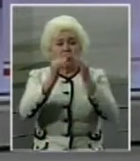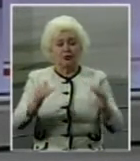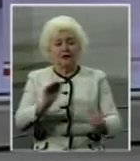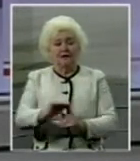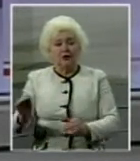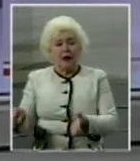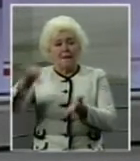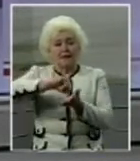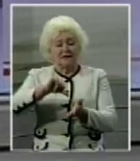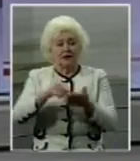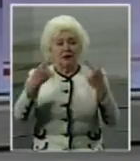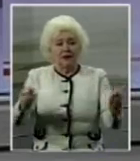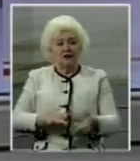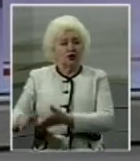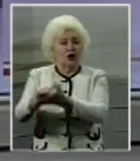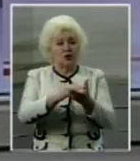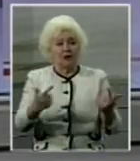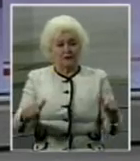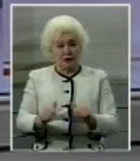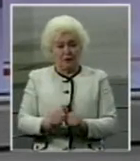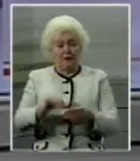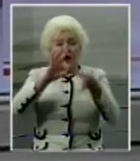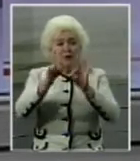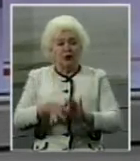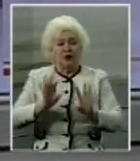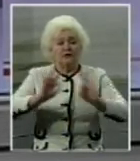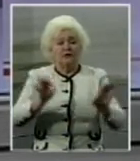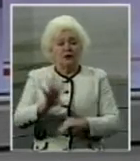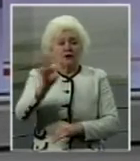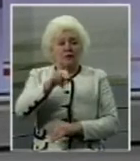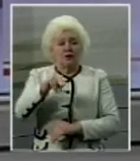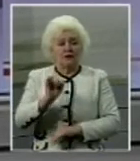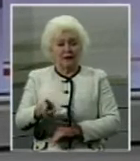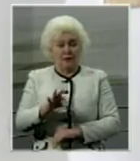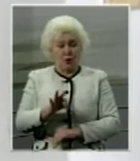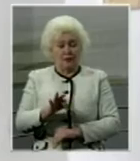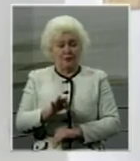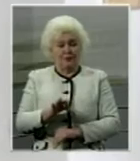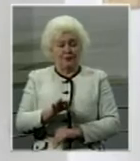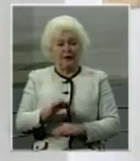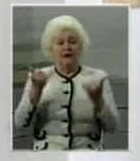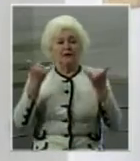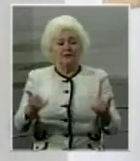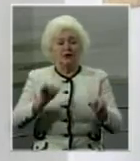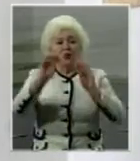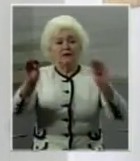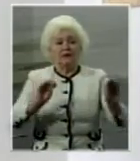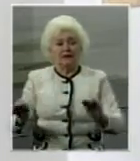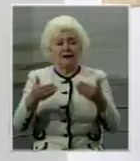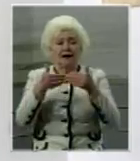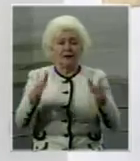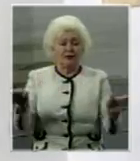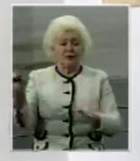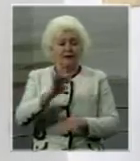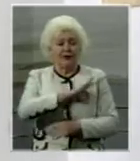та представників інших громадських організацій. Подробиці у сюжеті Олени Проценко. Сьогодні на виставці випускники